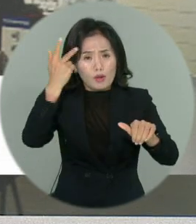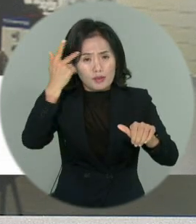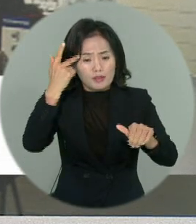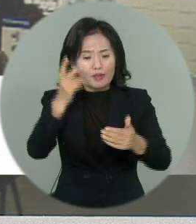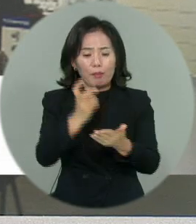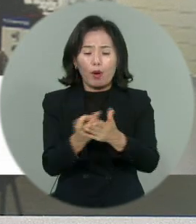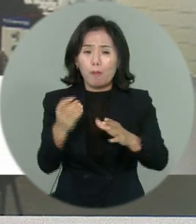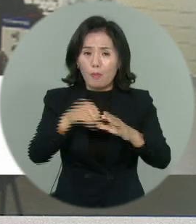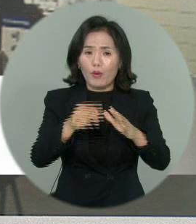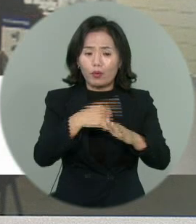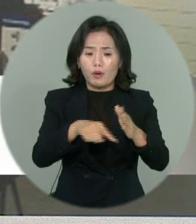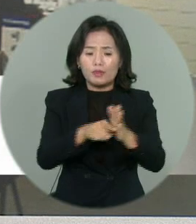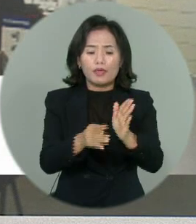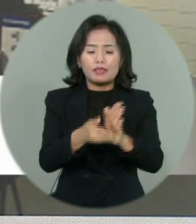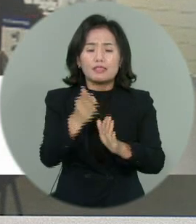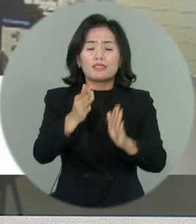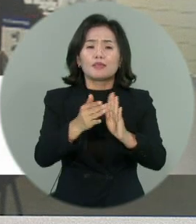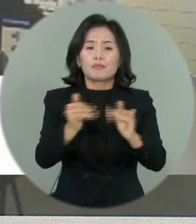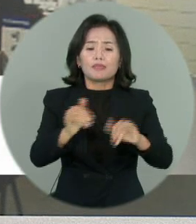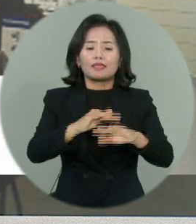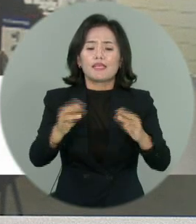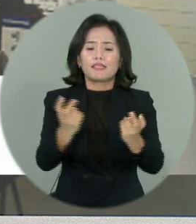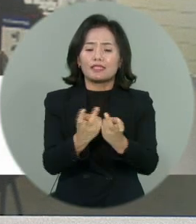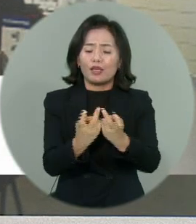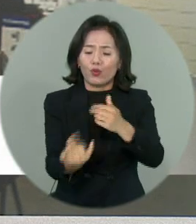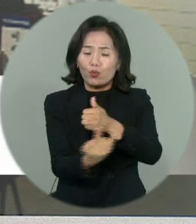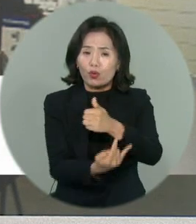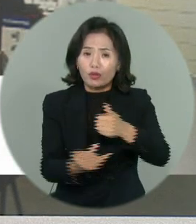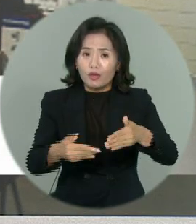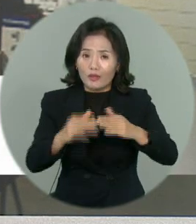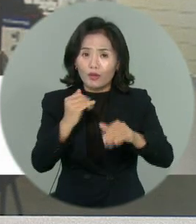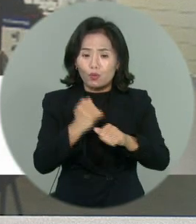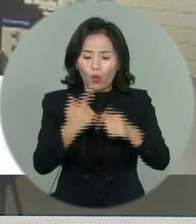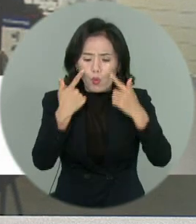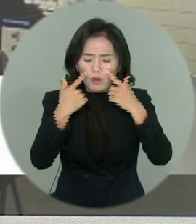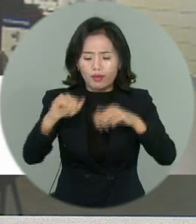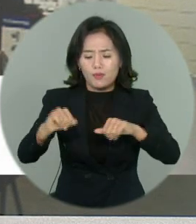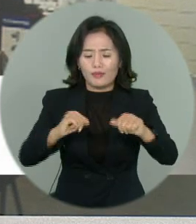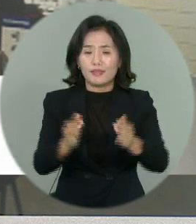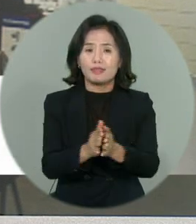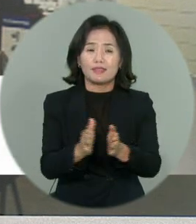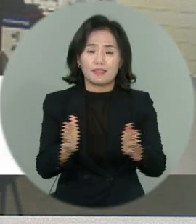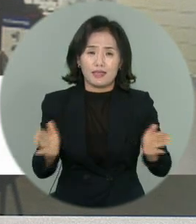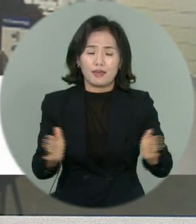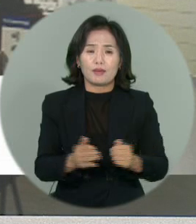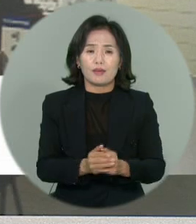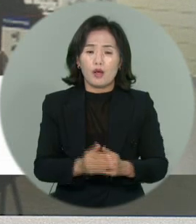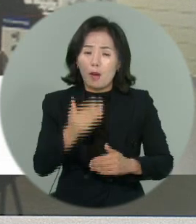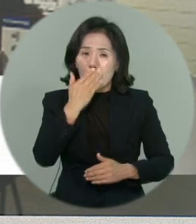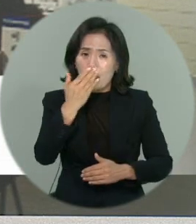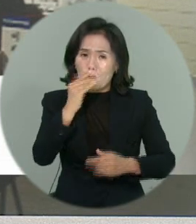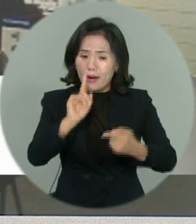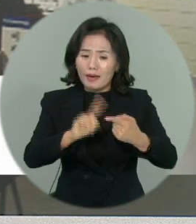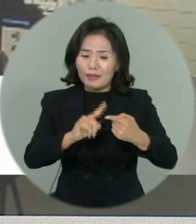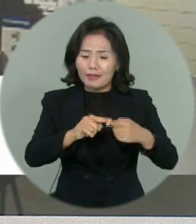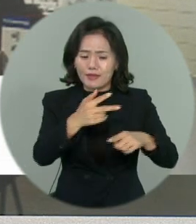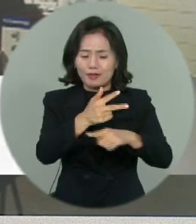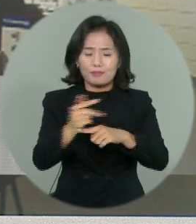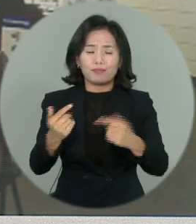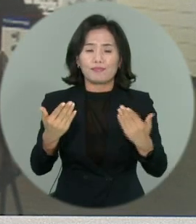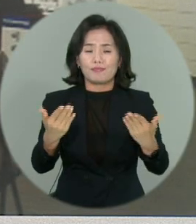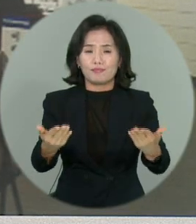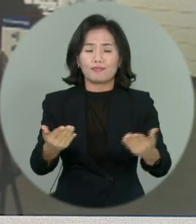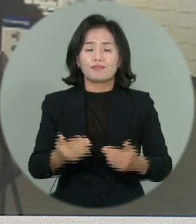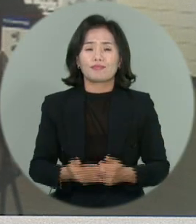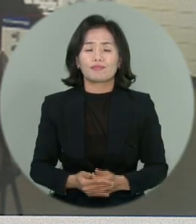수록을 위해 범시민 대책 위원회를 꾸리는 등 본격적인 활동을 예고했습니다 그 가능성을 김 가